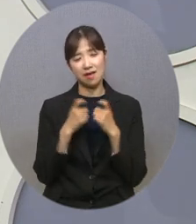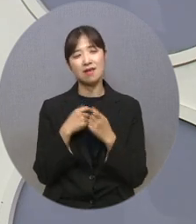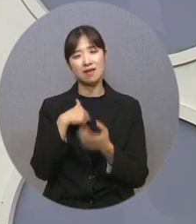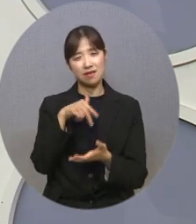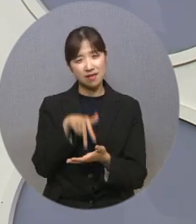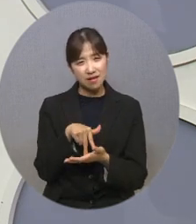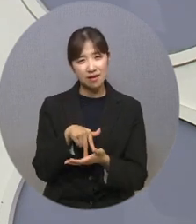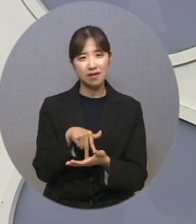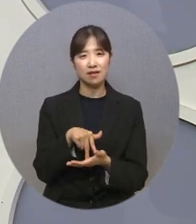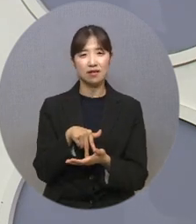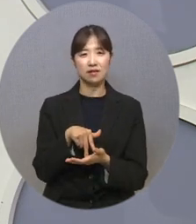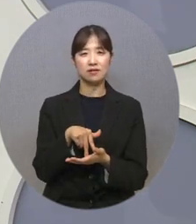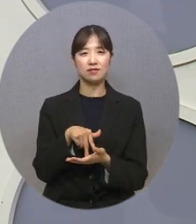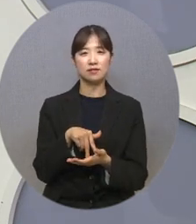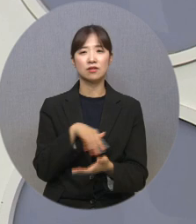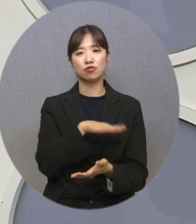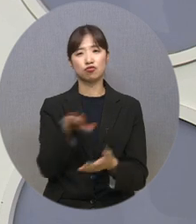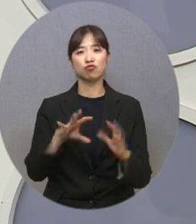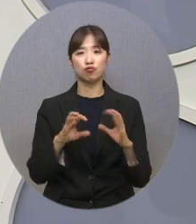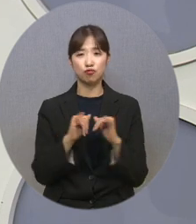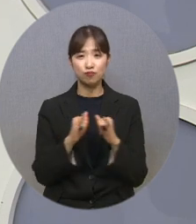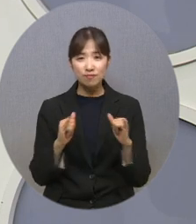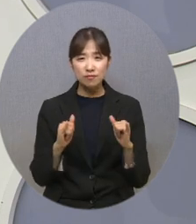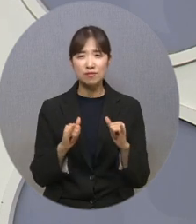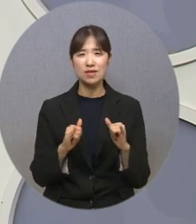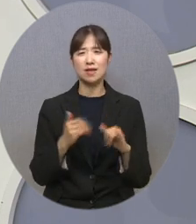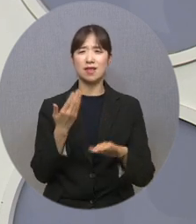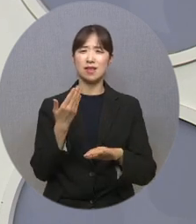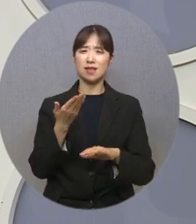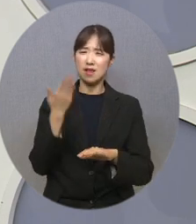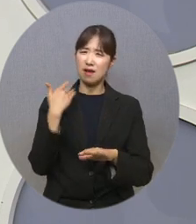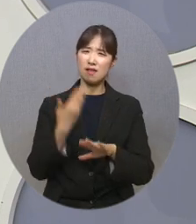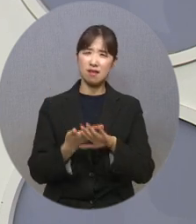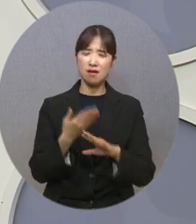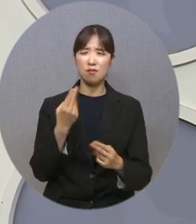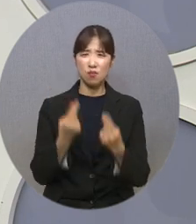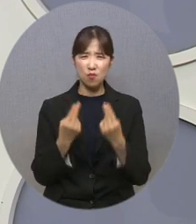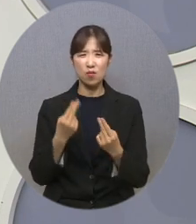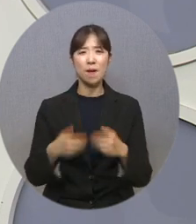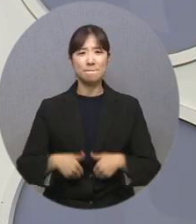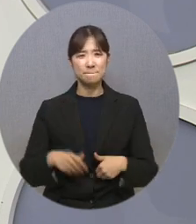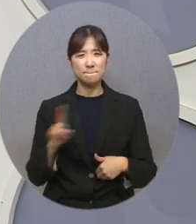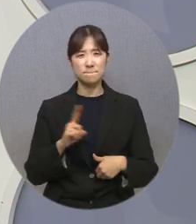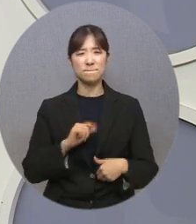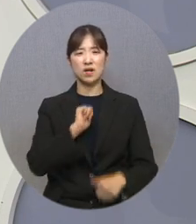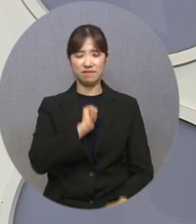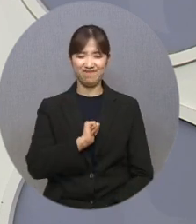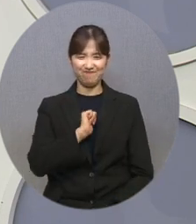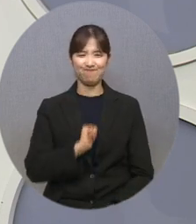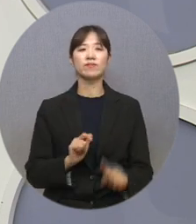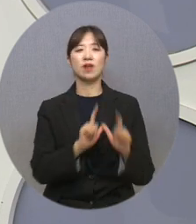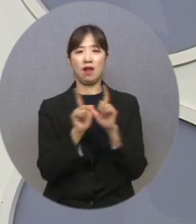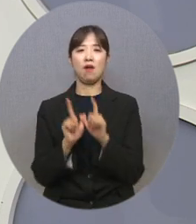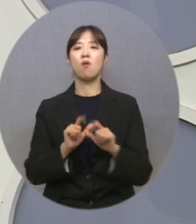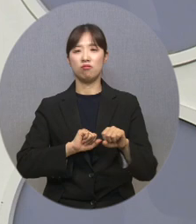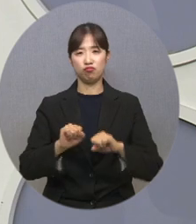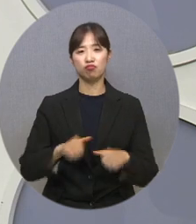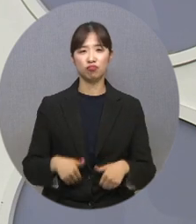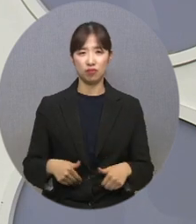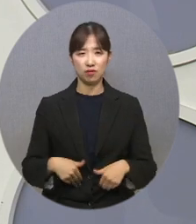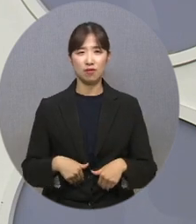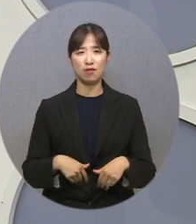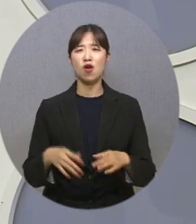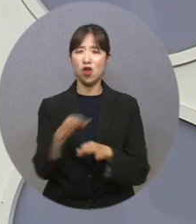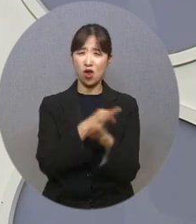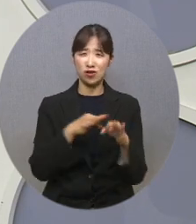보고 있습니다. 우리 국민이 어느 때보다 지금 필요한 게 절제 생활 운동이라고 봅니다. 경제적인